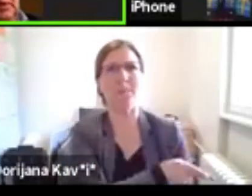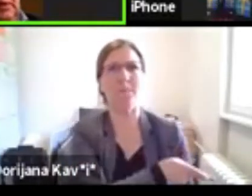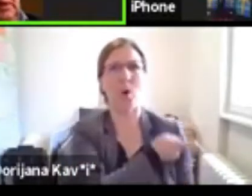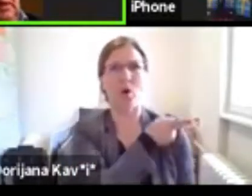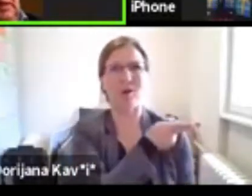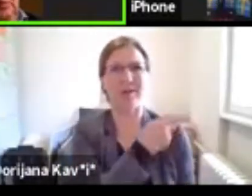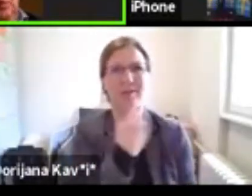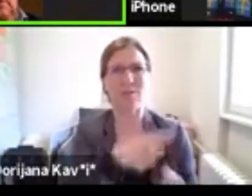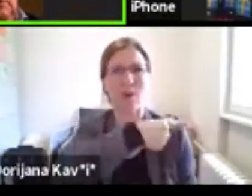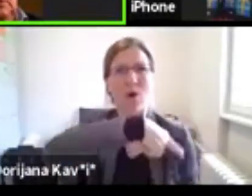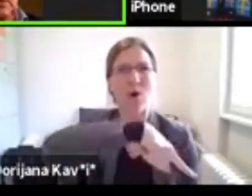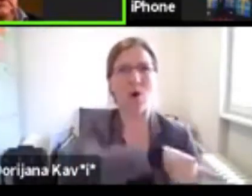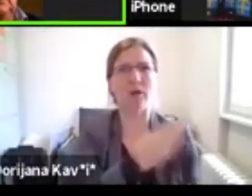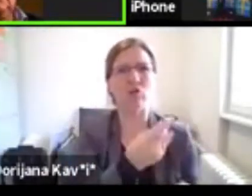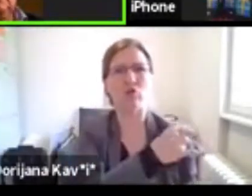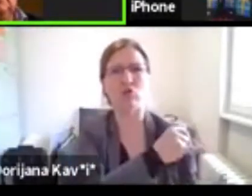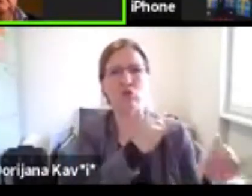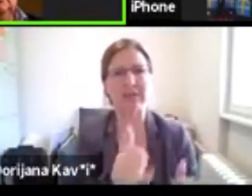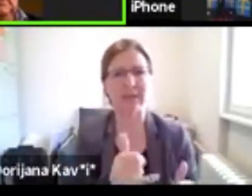ovih povijesti od